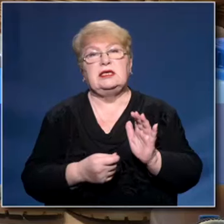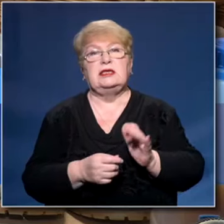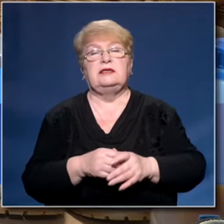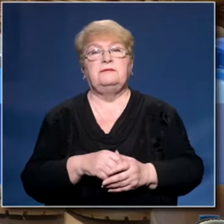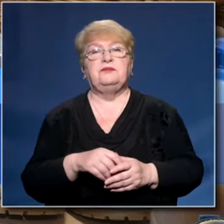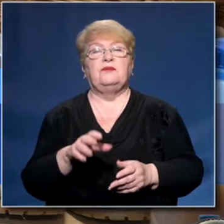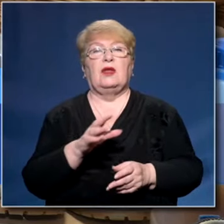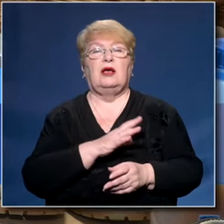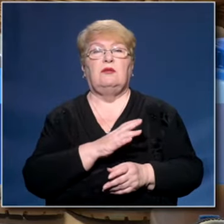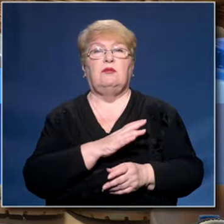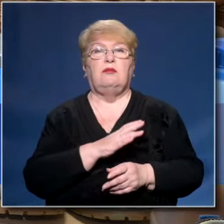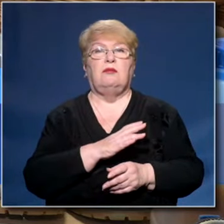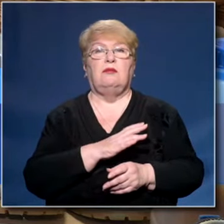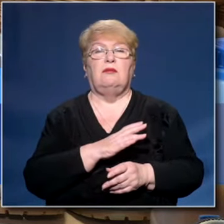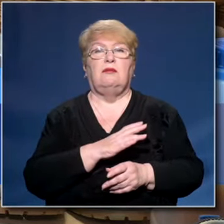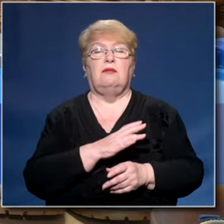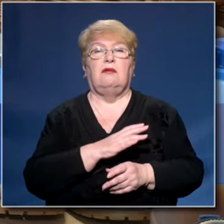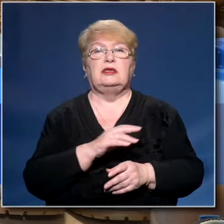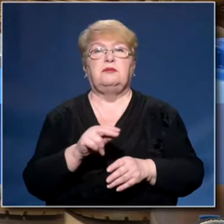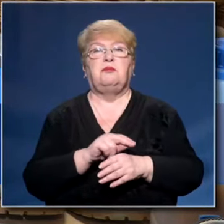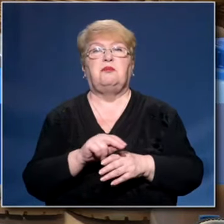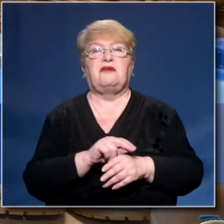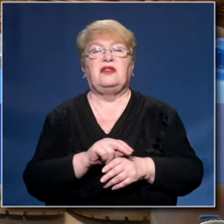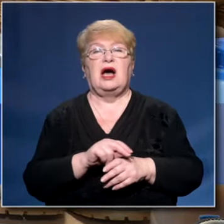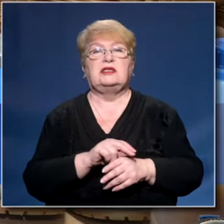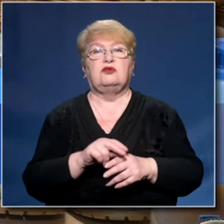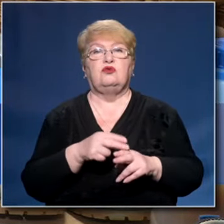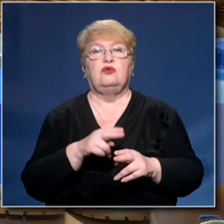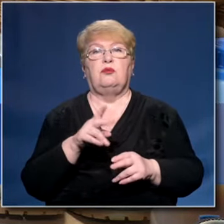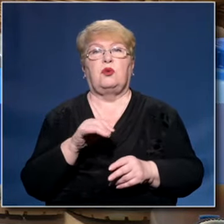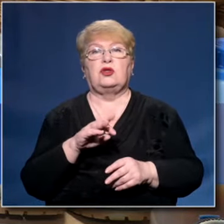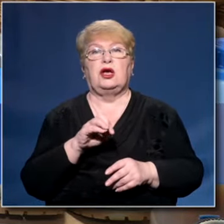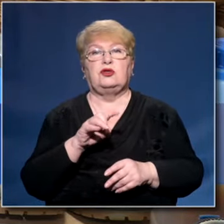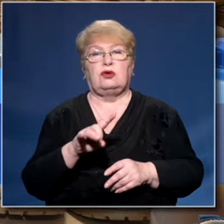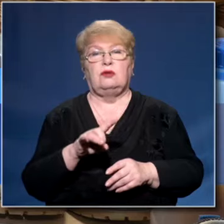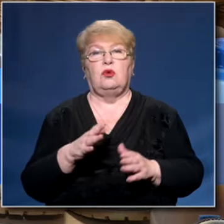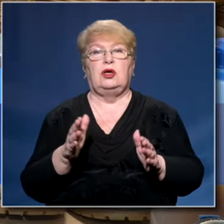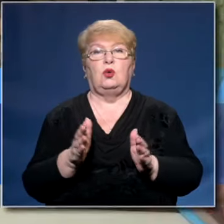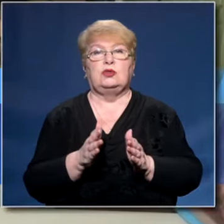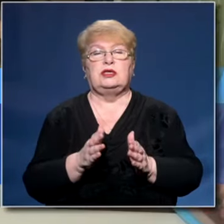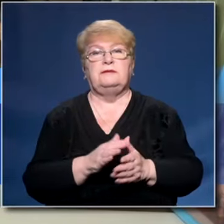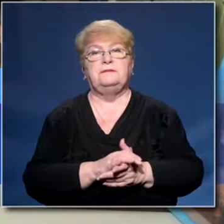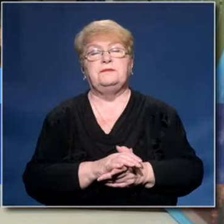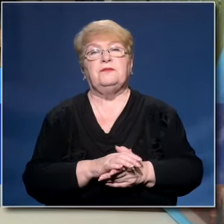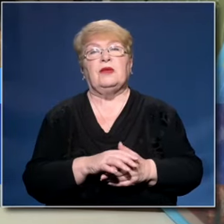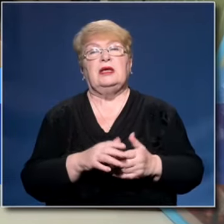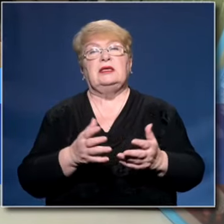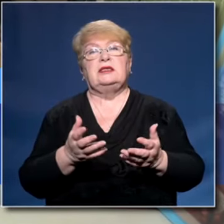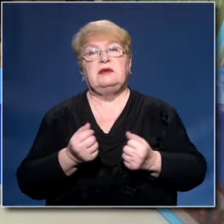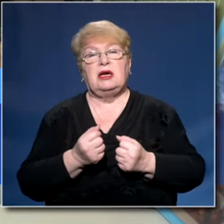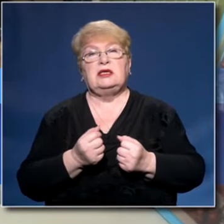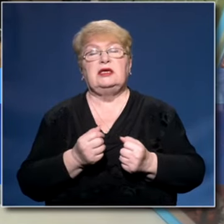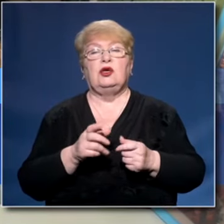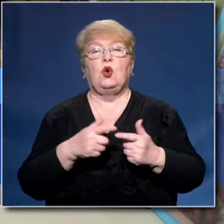Ну такое бывает что вобще вот профилактика щается по протектор и наклеивается Боре ус совместными усилиями